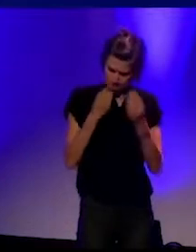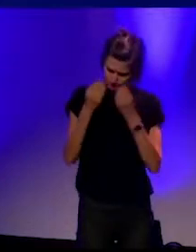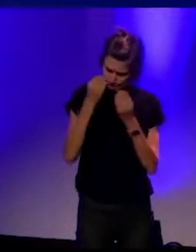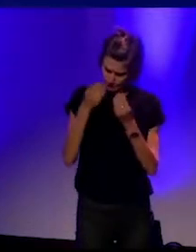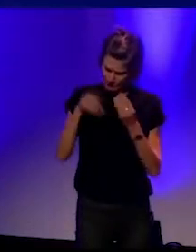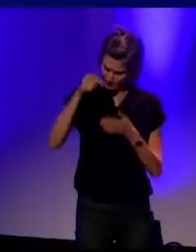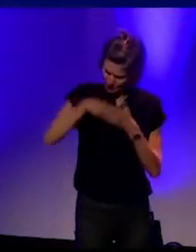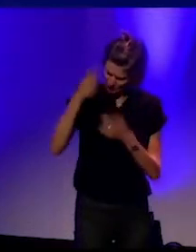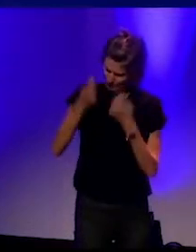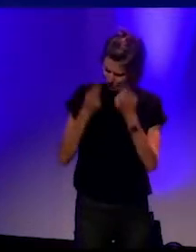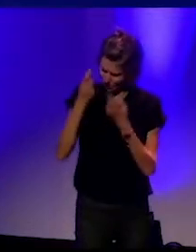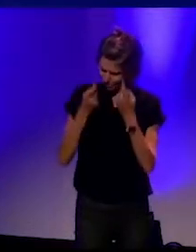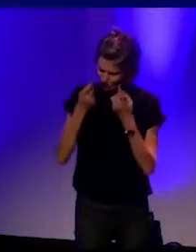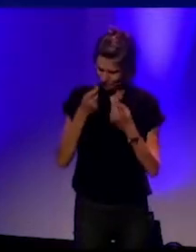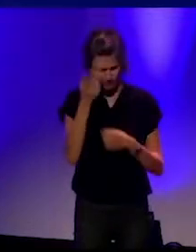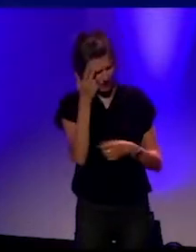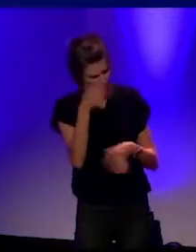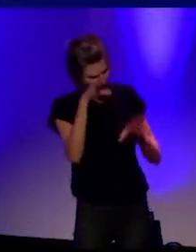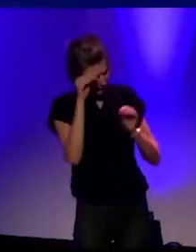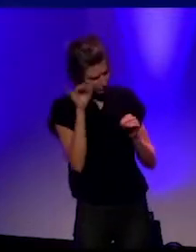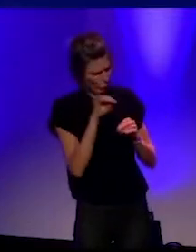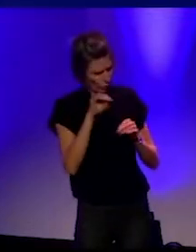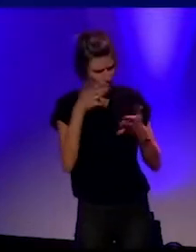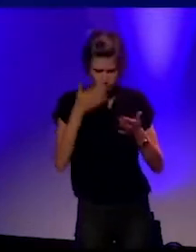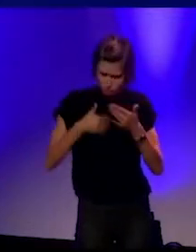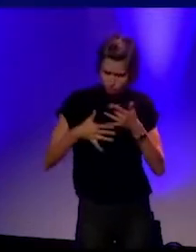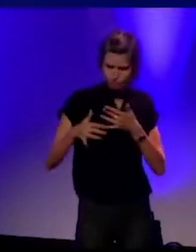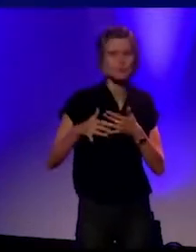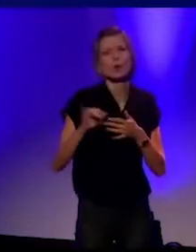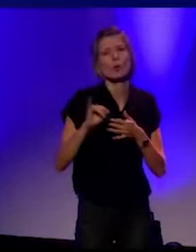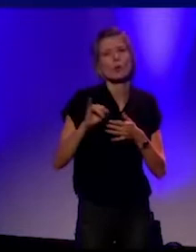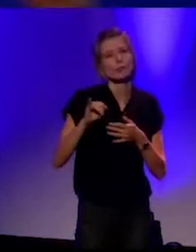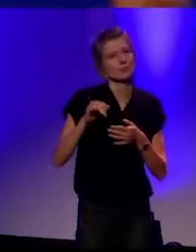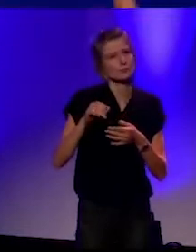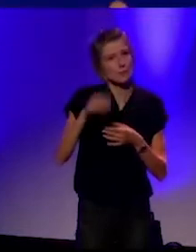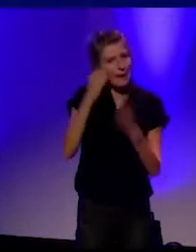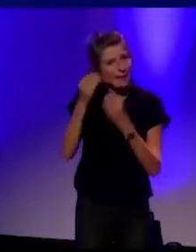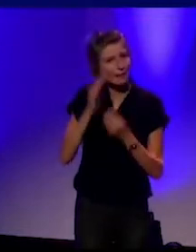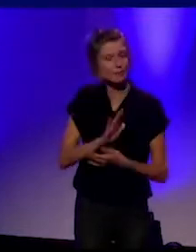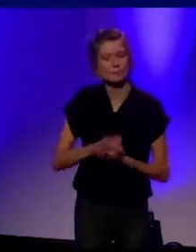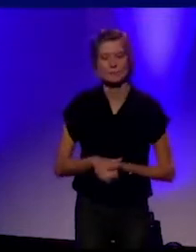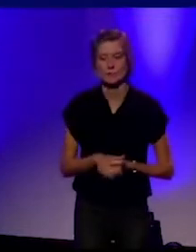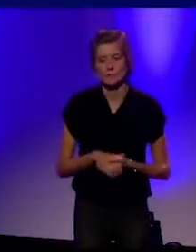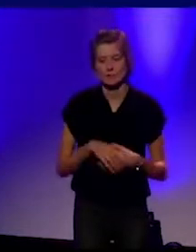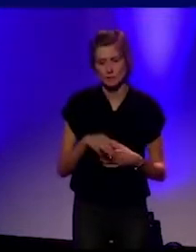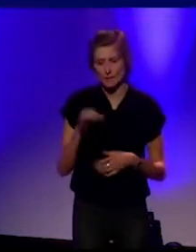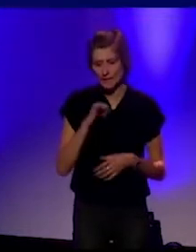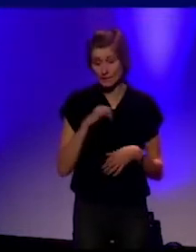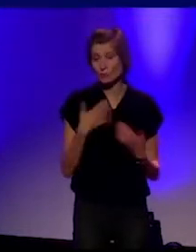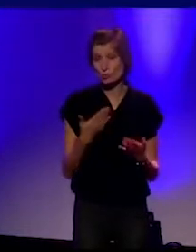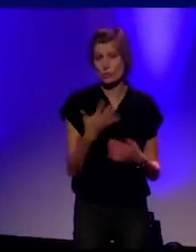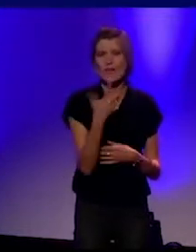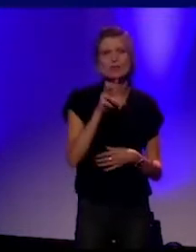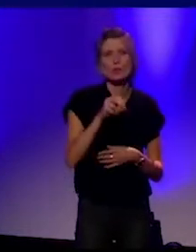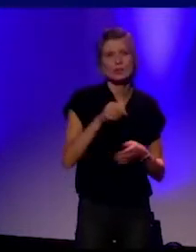ervaring. En ik geef u graag enkele voorbeelden, want wij hebben intussen 25 van die trajecten lopen in vele van